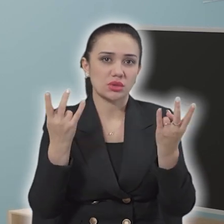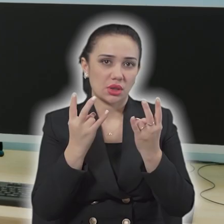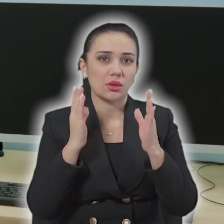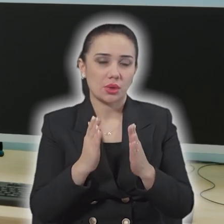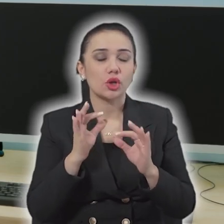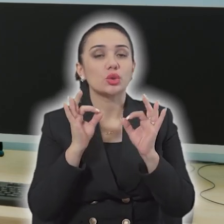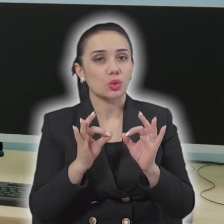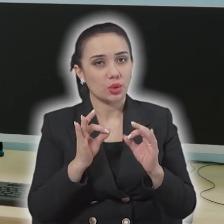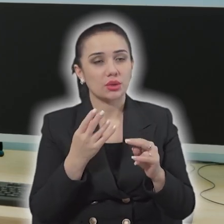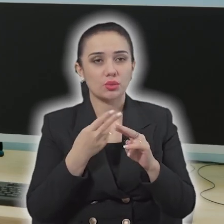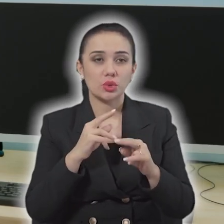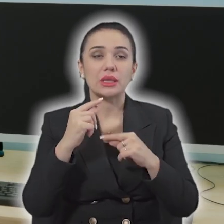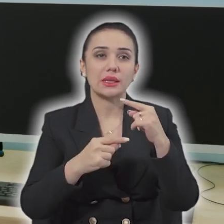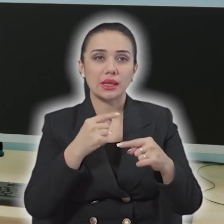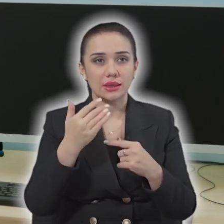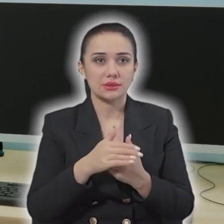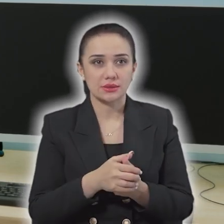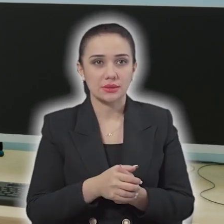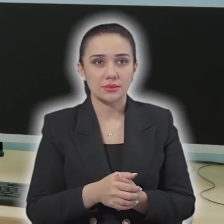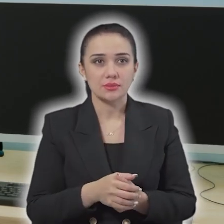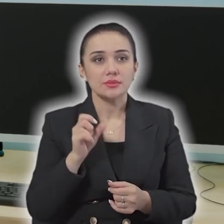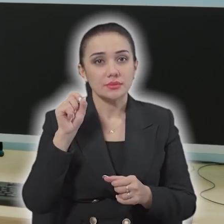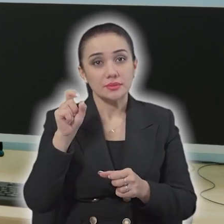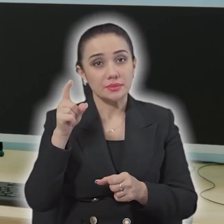bo'ladi. To'g'ri. Unda keyingisi.